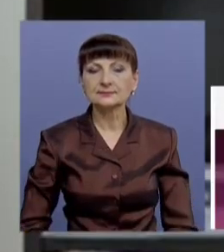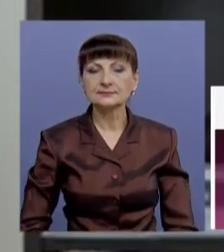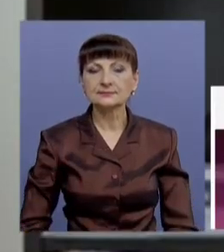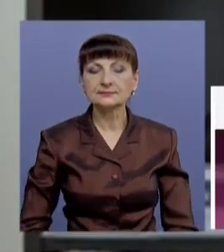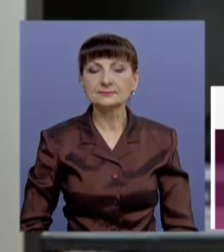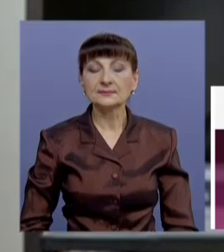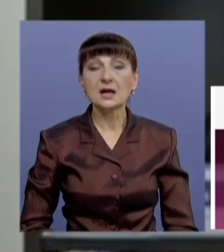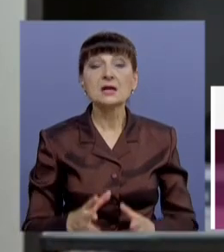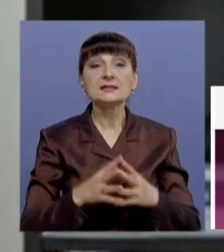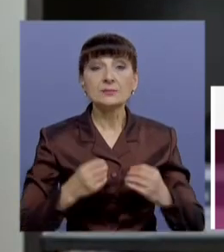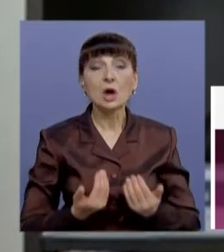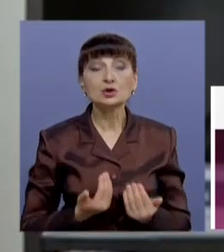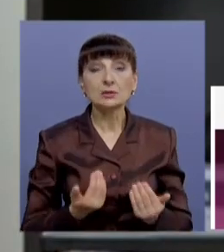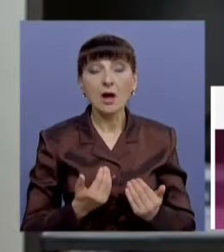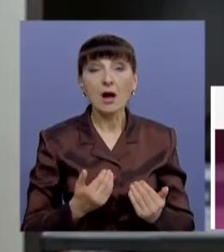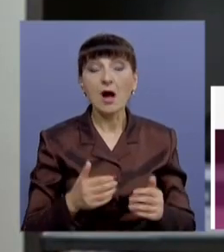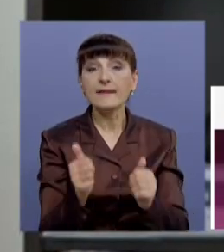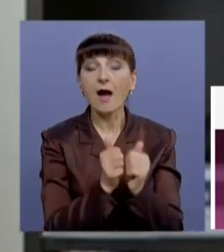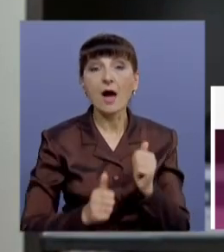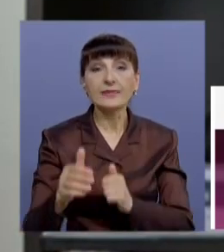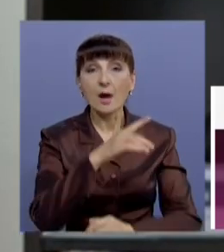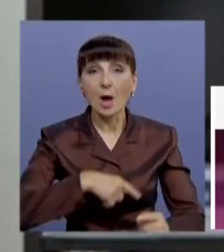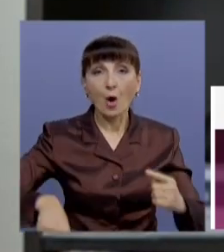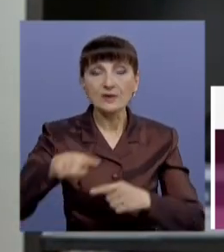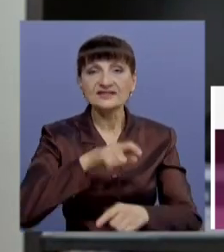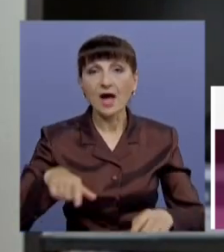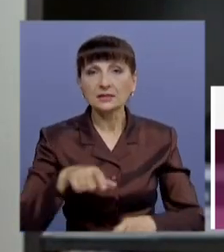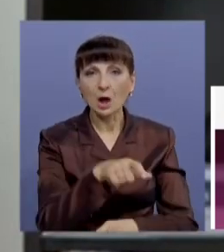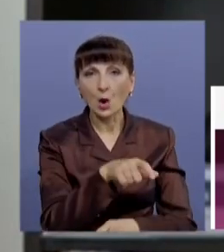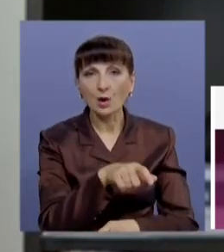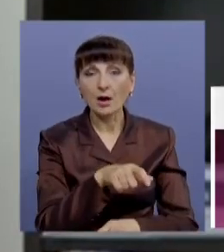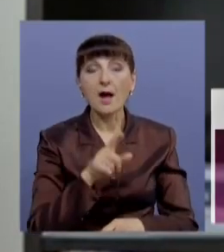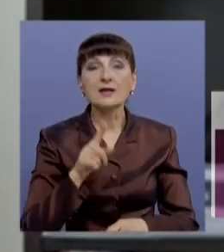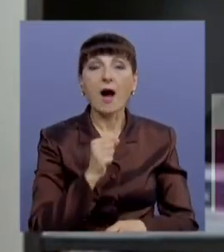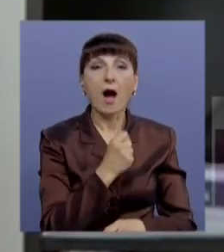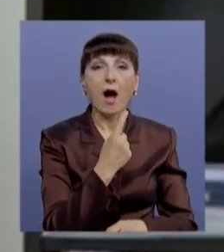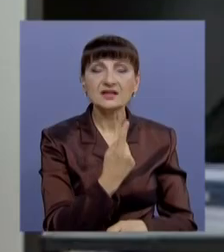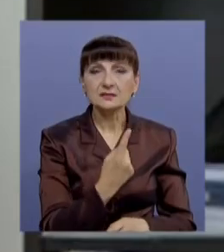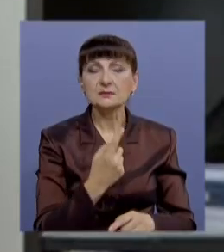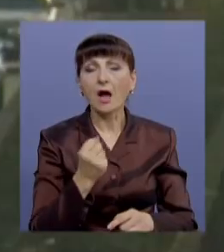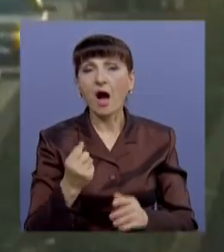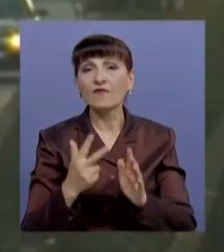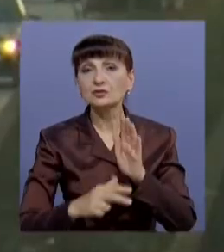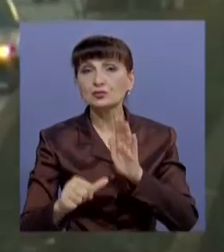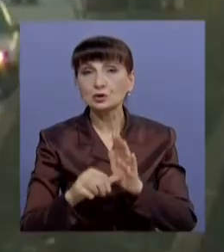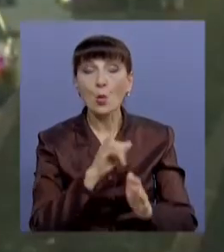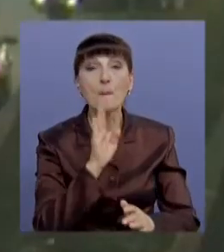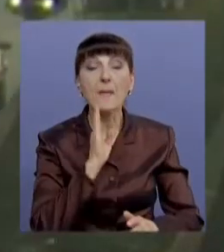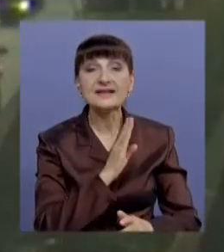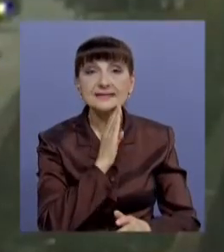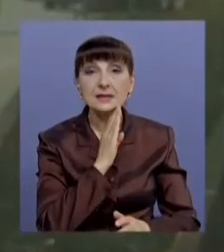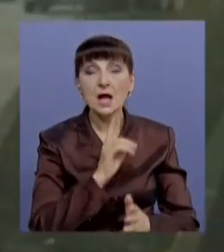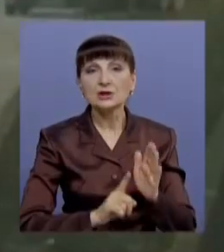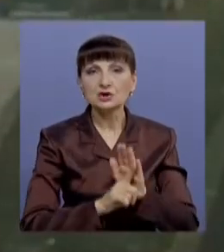2016 годы. Семья жила в Сент-Уэне, в окружении кольцевой дороги, а также трасс А1 и А86. У матери, как